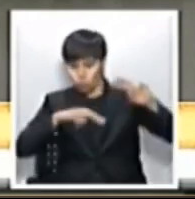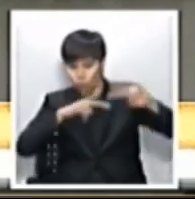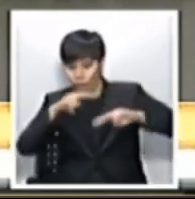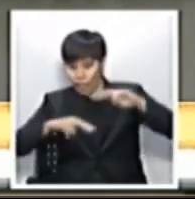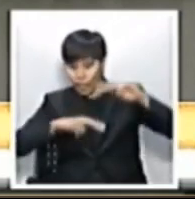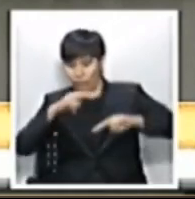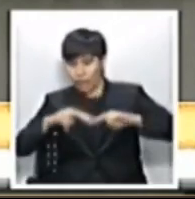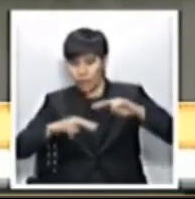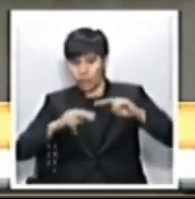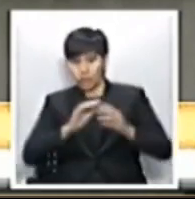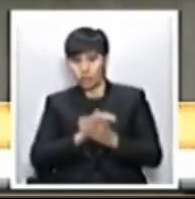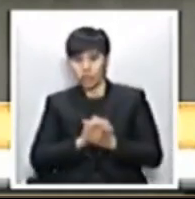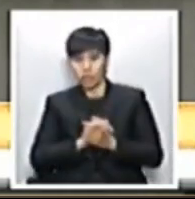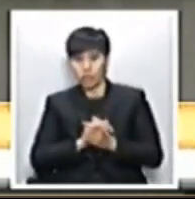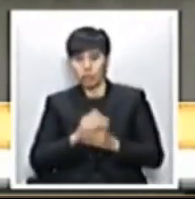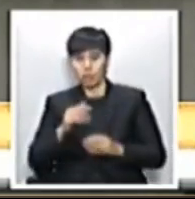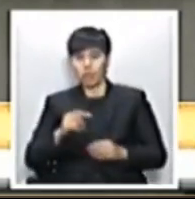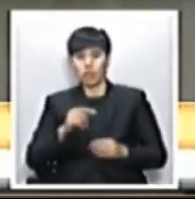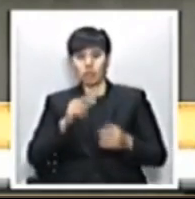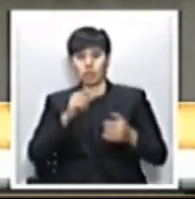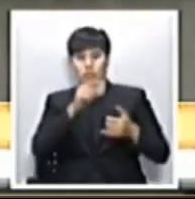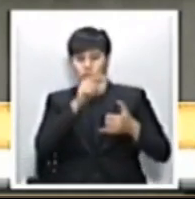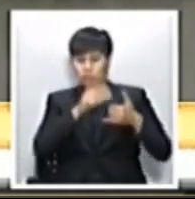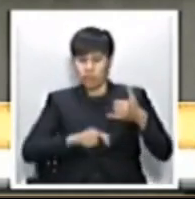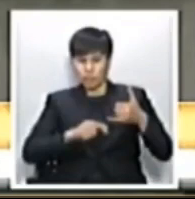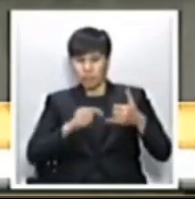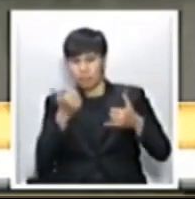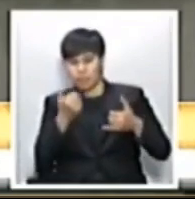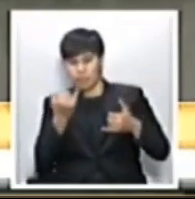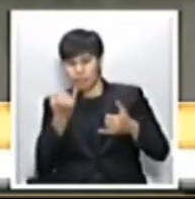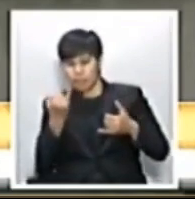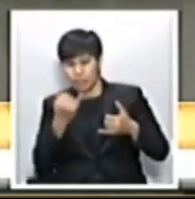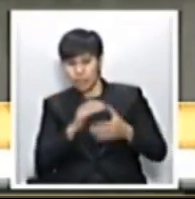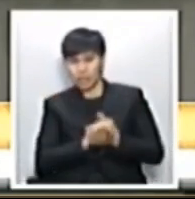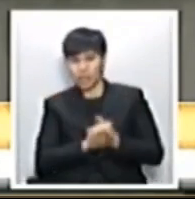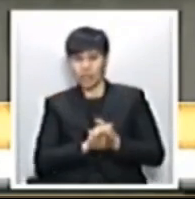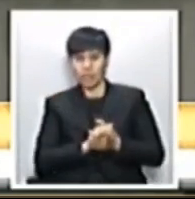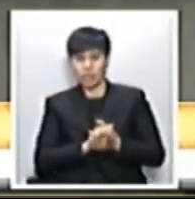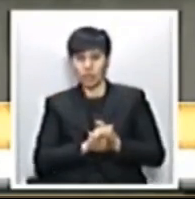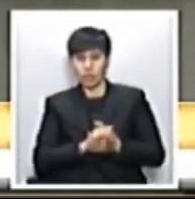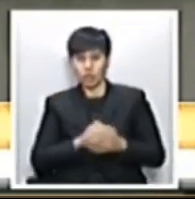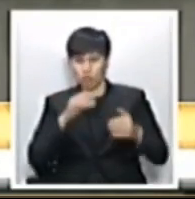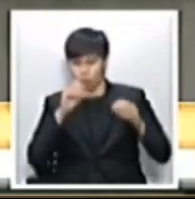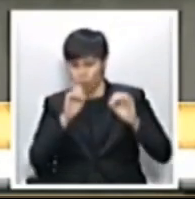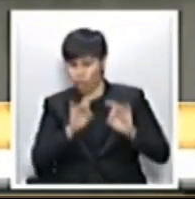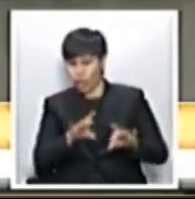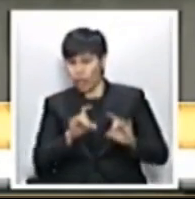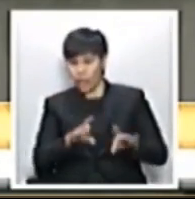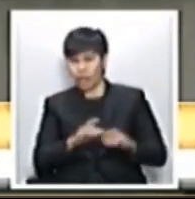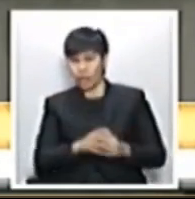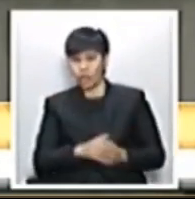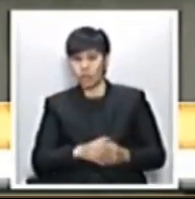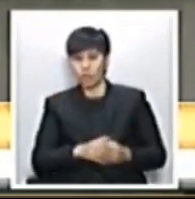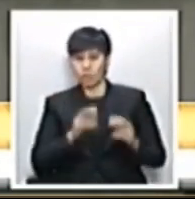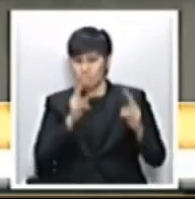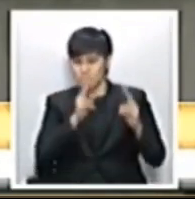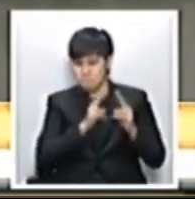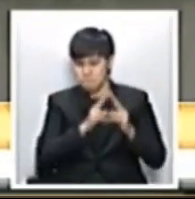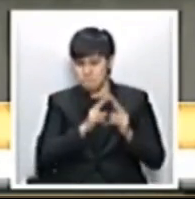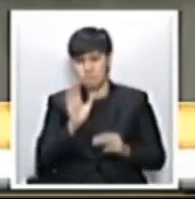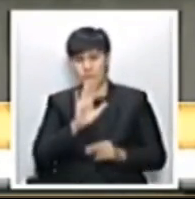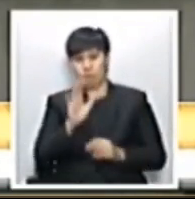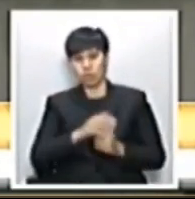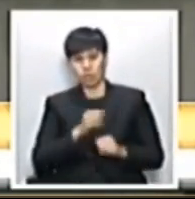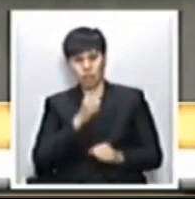นอไม่ให้มีความก้าวร้าวหยาบคายใช้ความรุนแรง คุกคามทางเพศจนเป็นการสร้าง